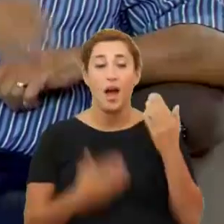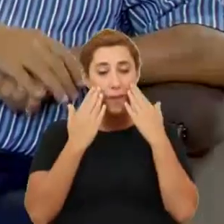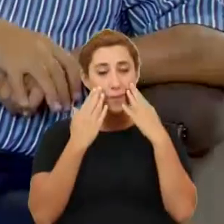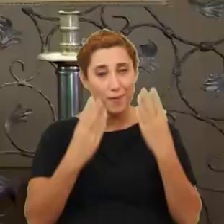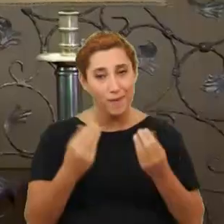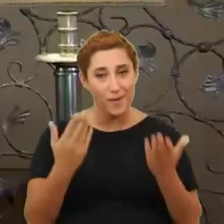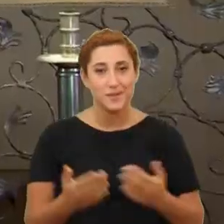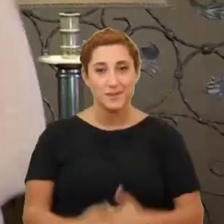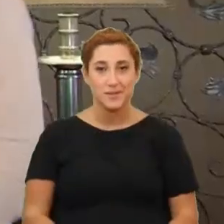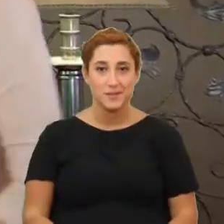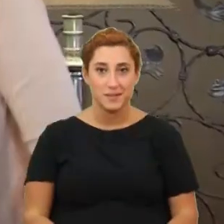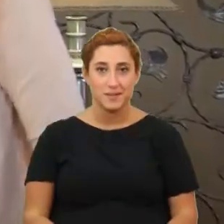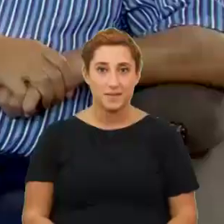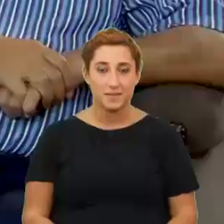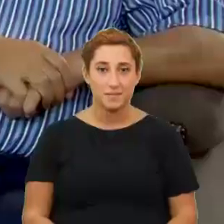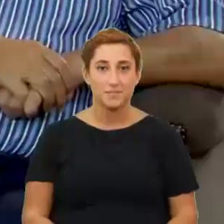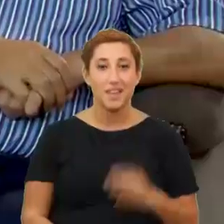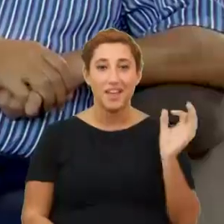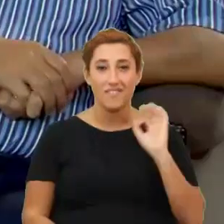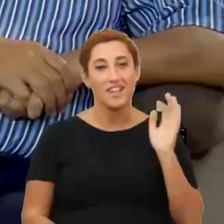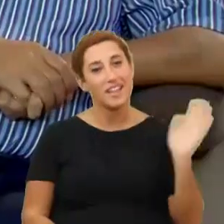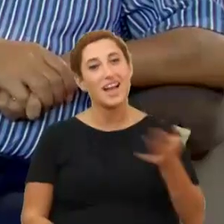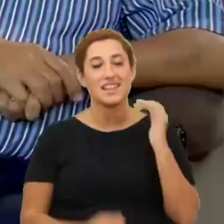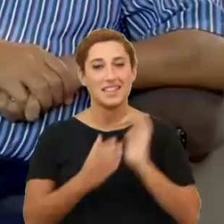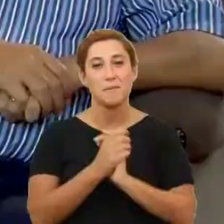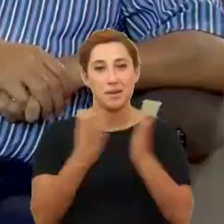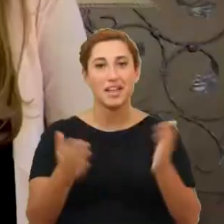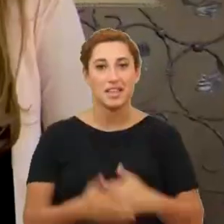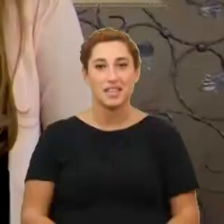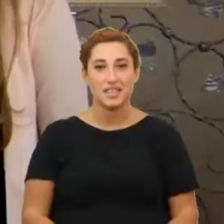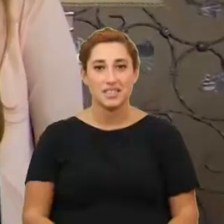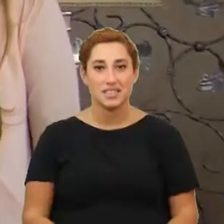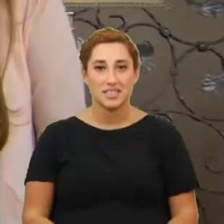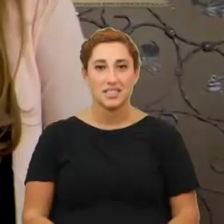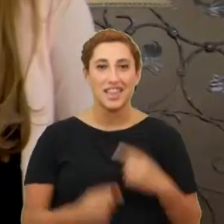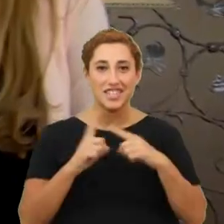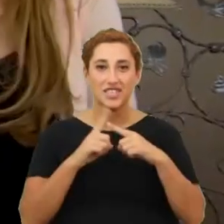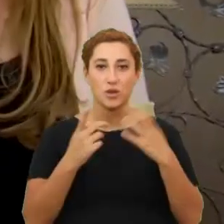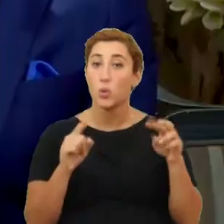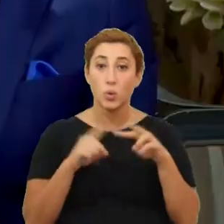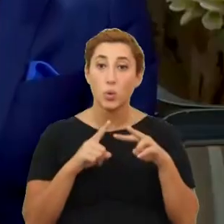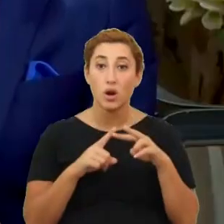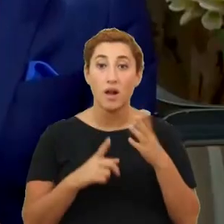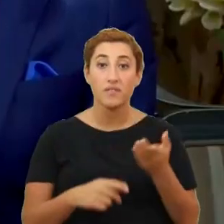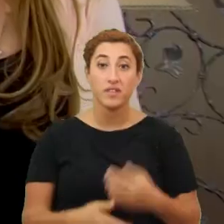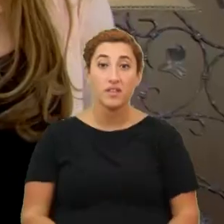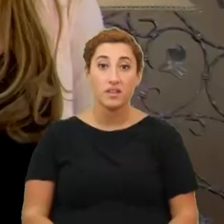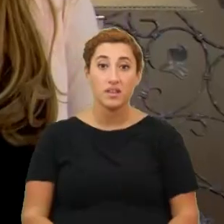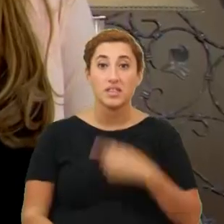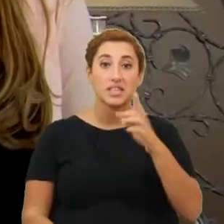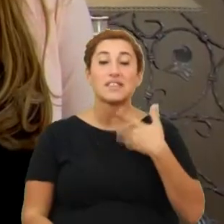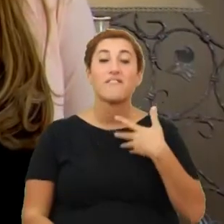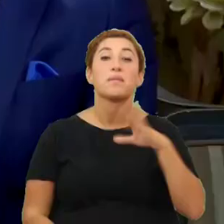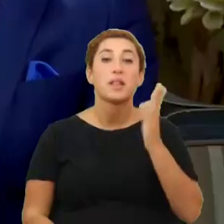Gözünüz aydın. Evet, hadi tebrik ederiz. Teşekkürler. Nurhan,